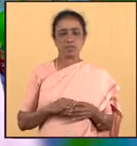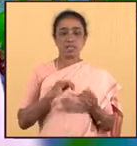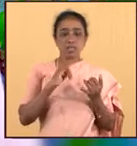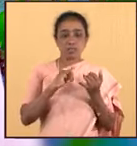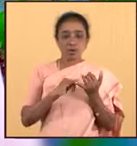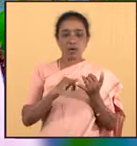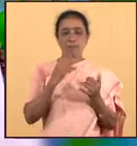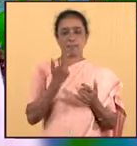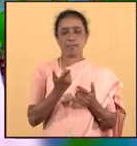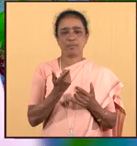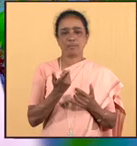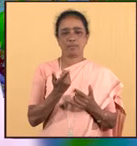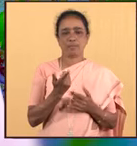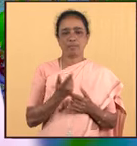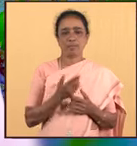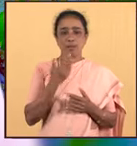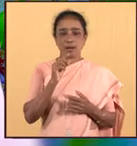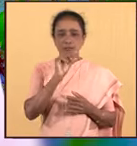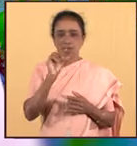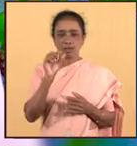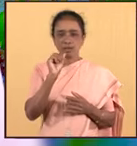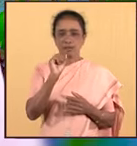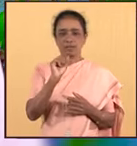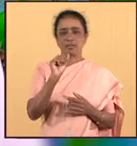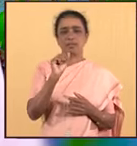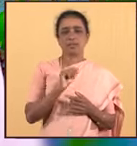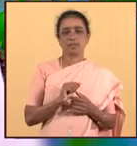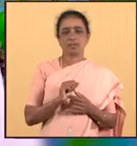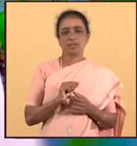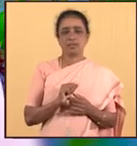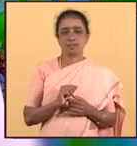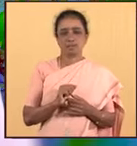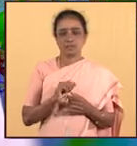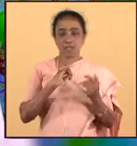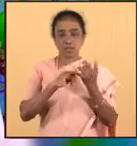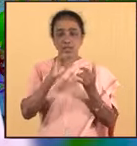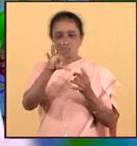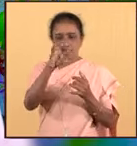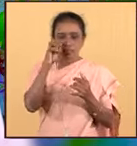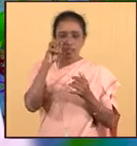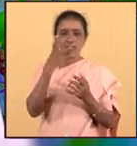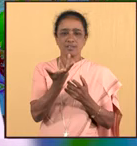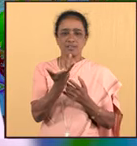அதில் செகுலம் அப்படின்னு சொல்லியிருக்கோம். இந்த செகுலம்ங்கிற வார்த்தை எந்த மொழியிலேருந்து எடுக்கப்பட்டது?